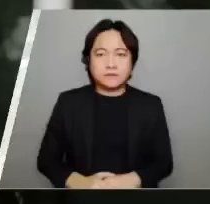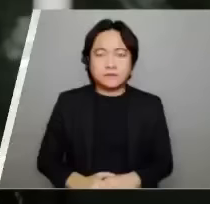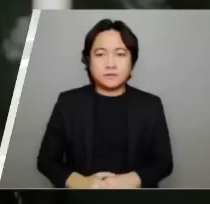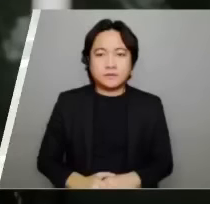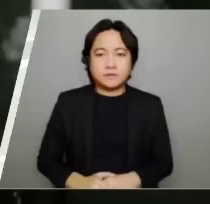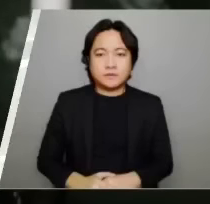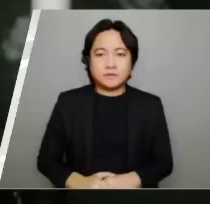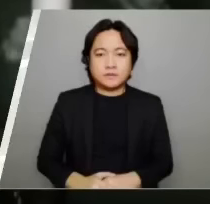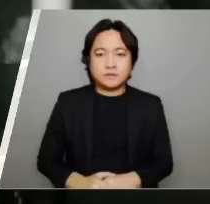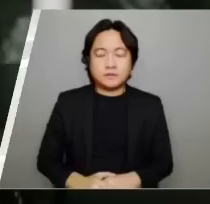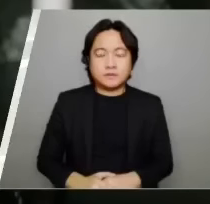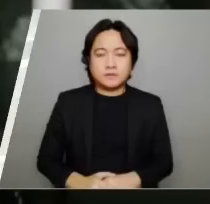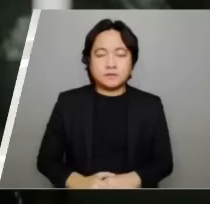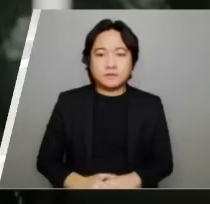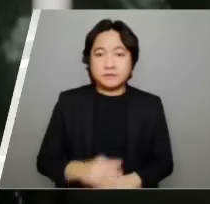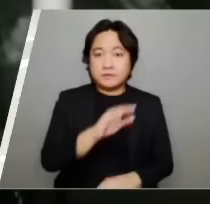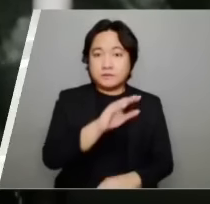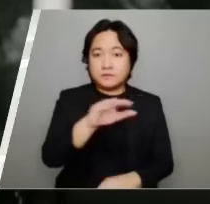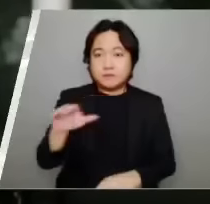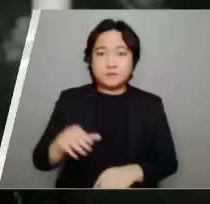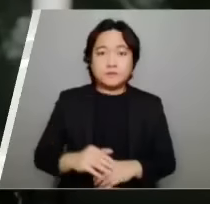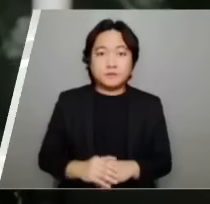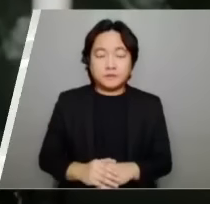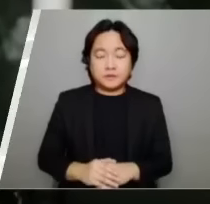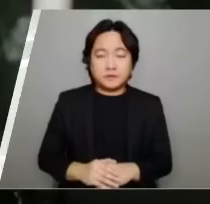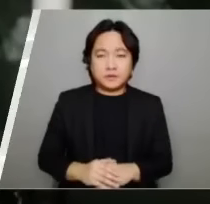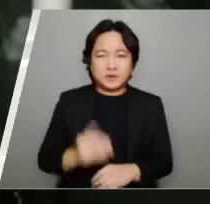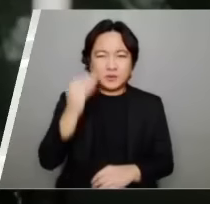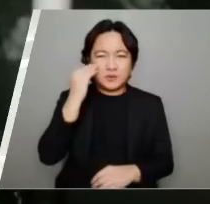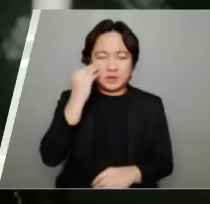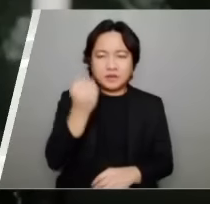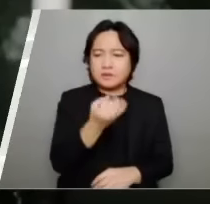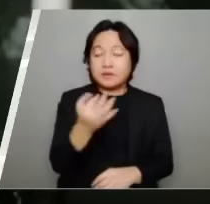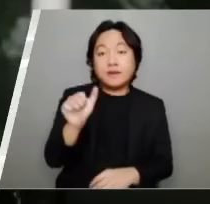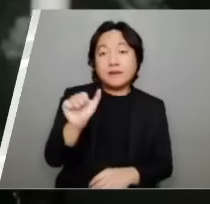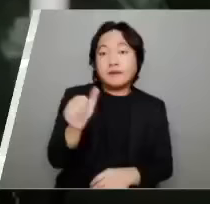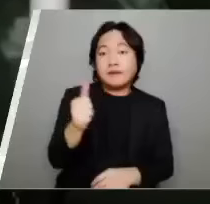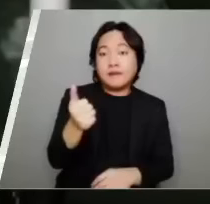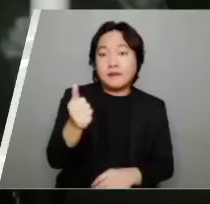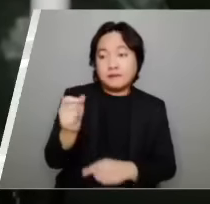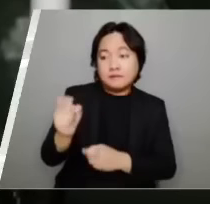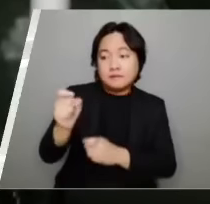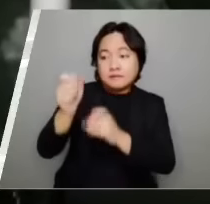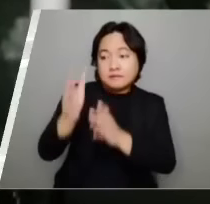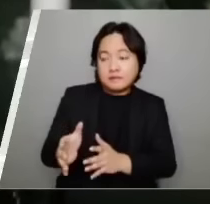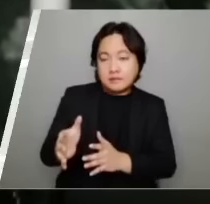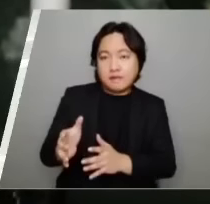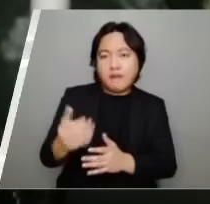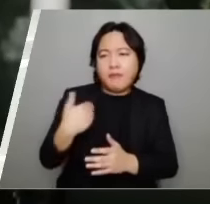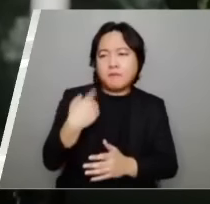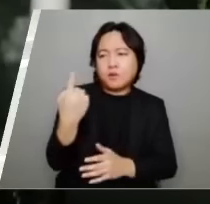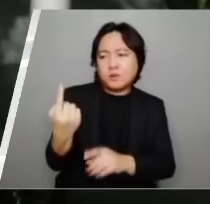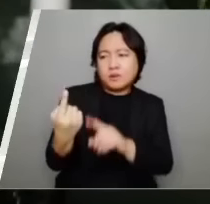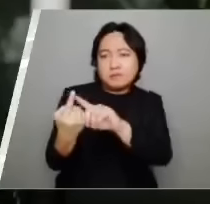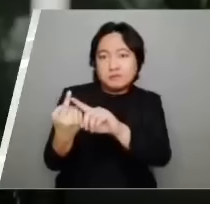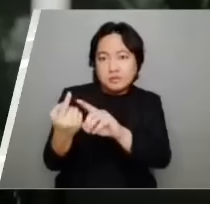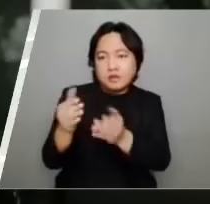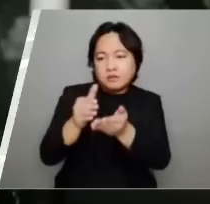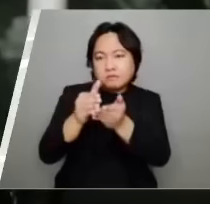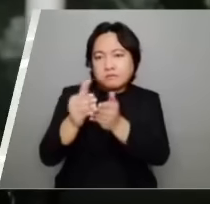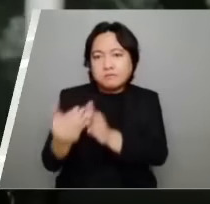Pia, hindi pa rin natatagpuan ang 1 sa 10 mangingisda na naaksidente matapos ngang lumubog ang kanilang bangka sa dagat na sakop ng